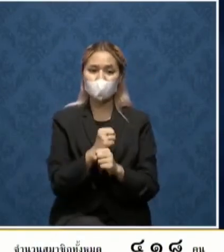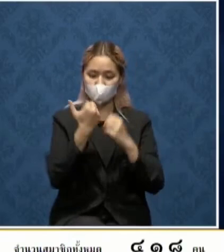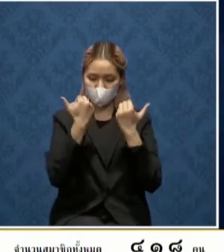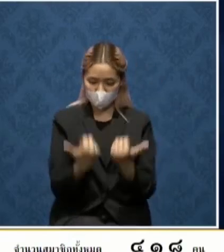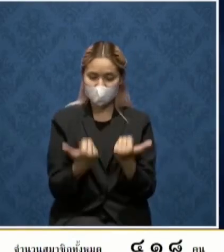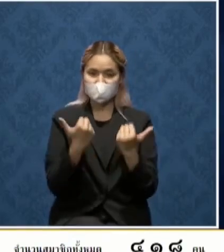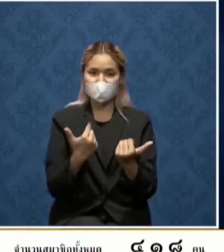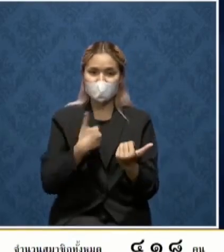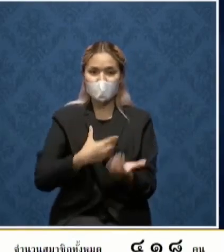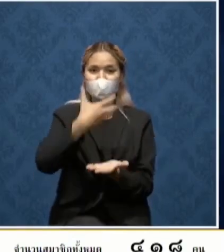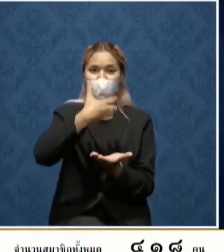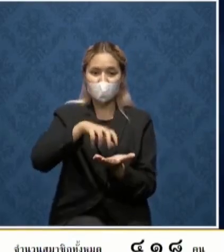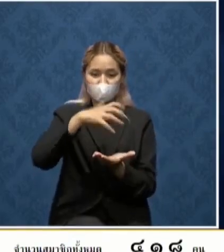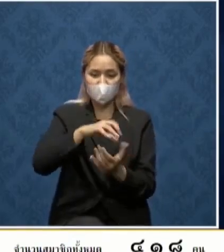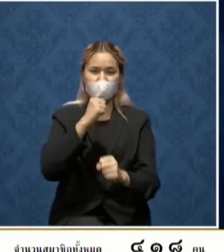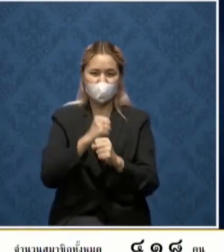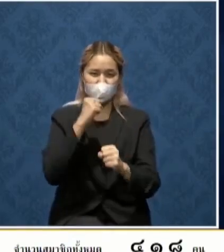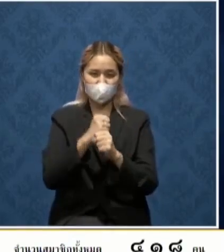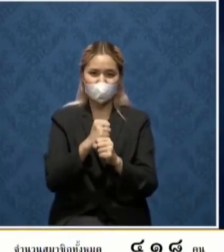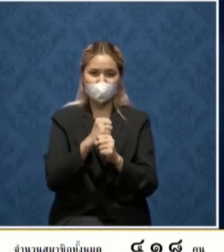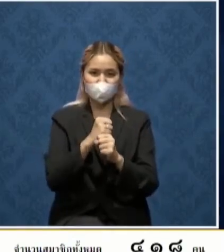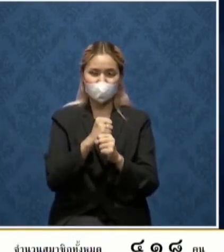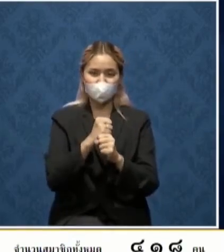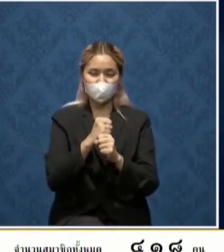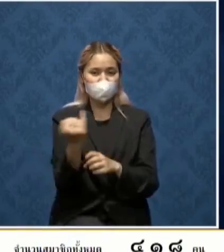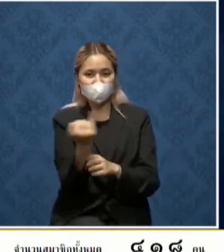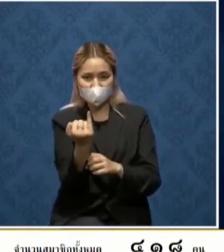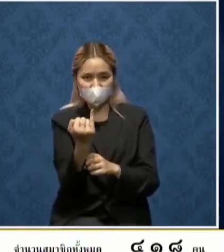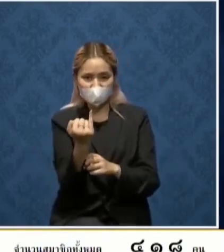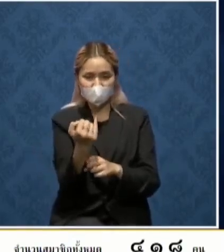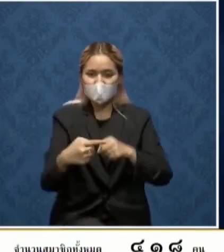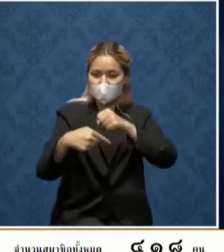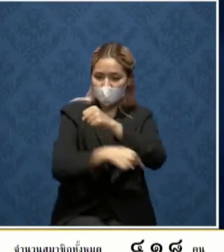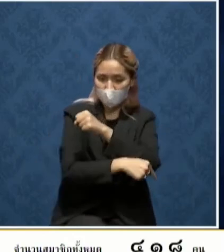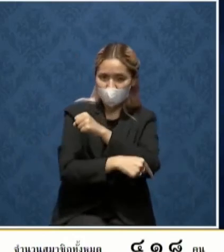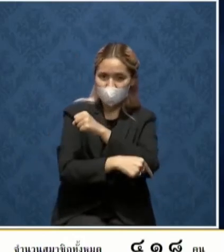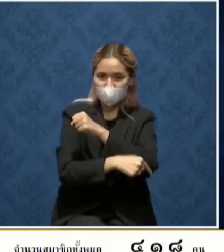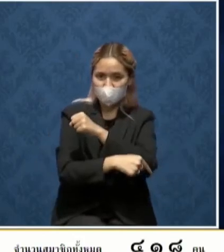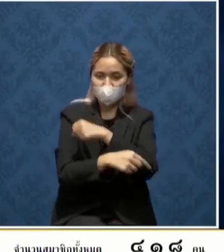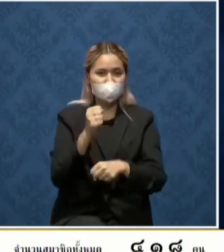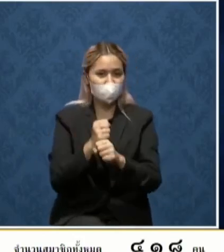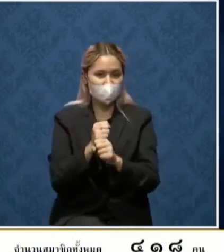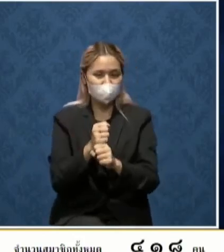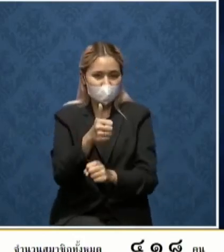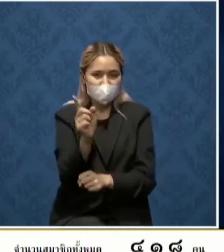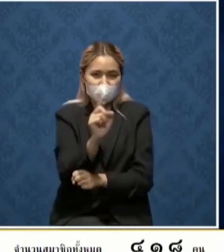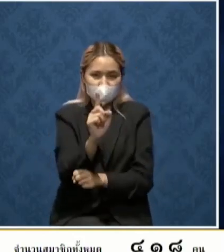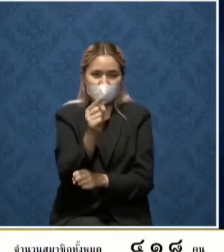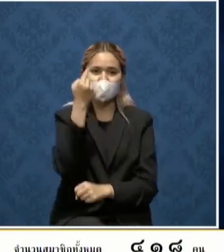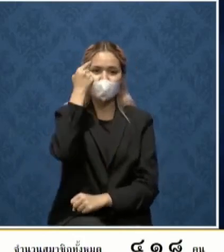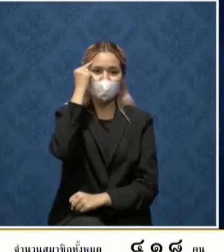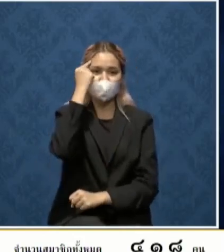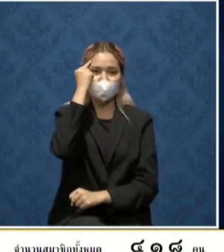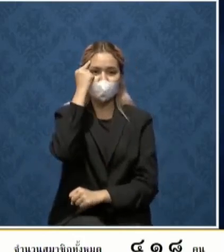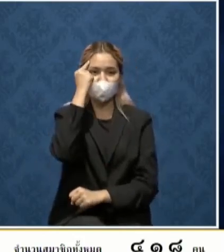เลานั้นมคความโบกพร่องโดยสุจริหรือเป็ความจงใจโกพร่องจากการทุจห